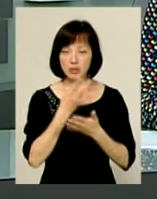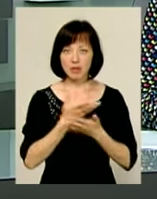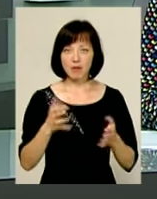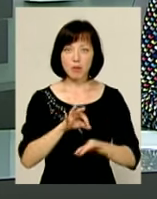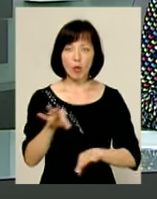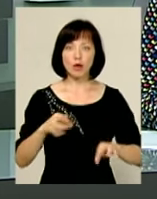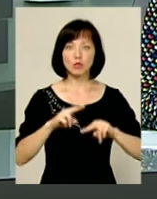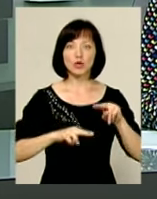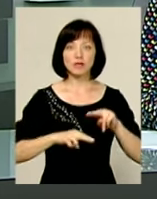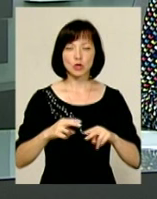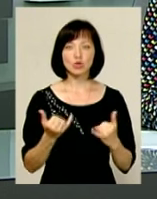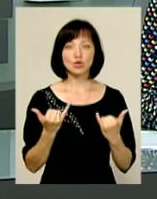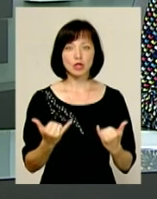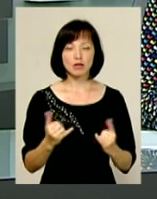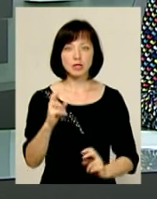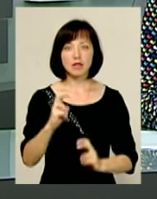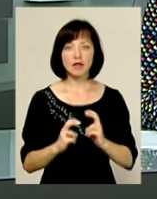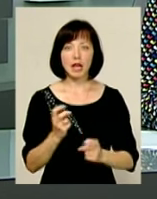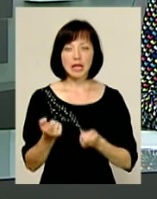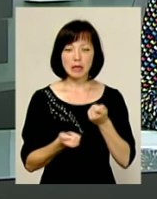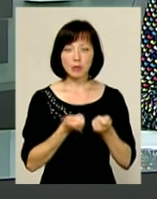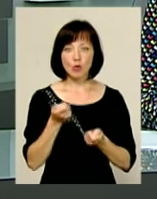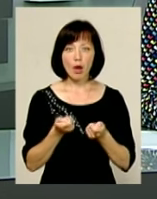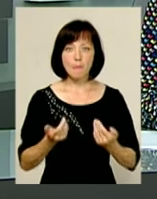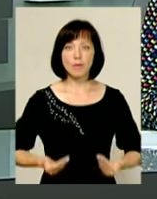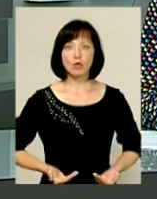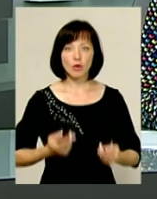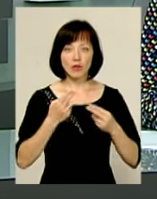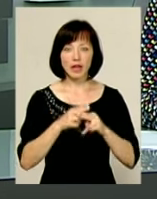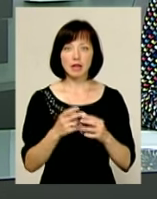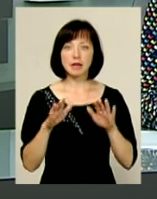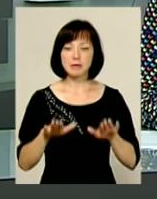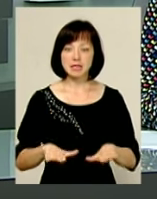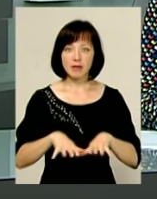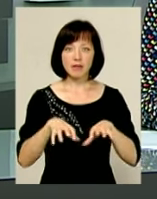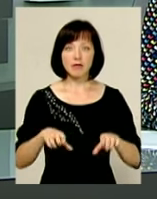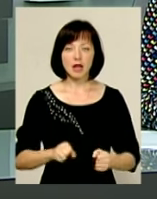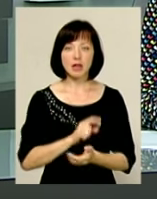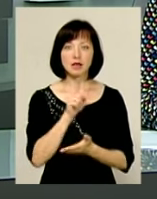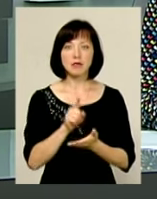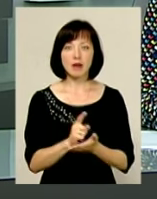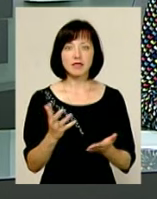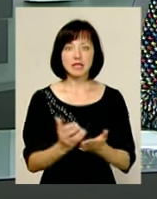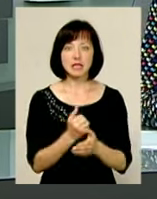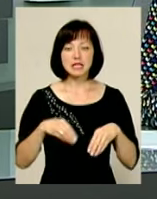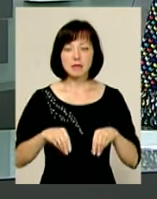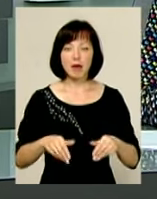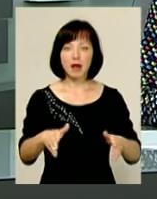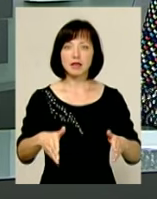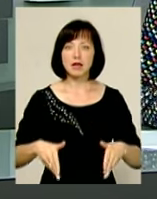проект із будівництва сучасного заводу дрібної побутової техніки. Тепер місцеві посадовці мають віднайти земельні